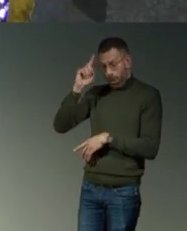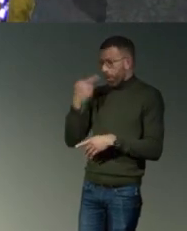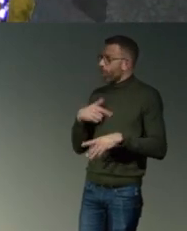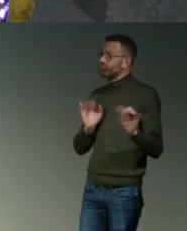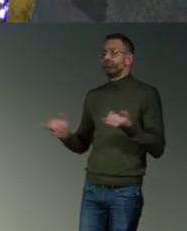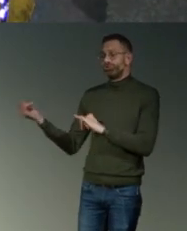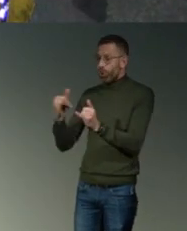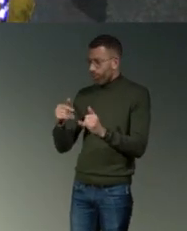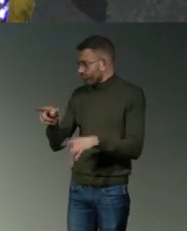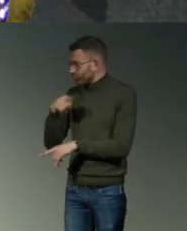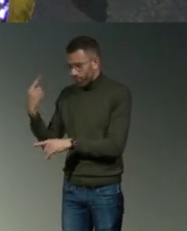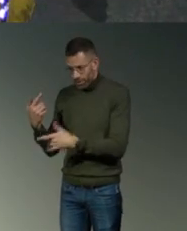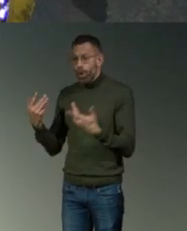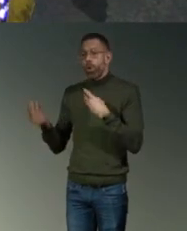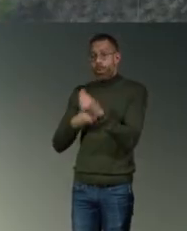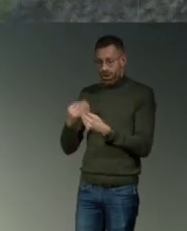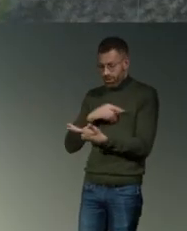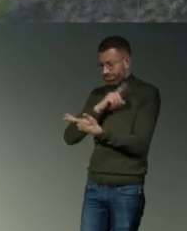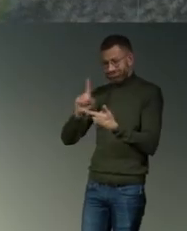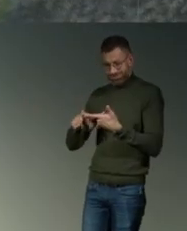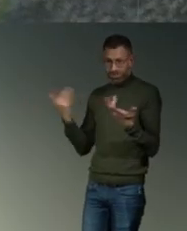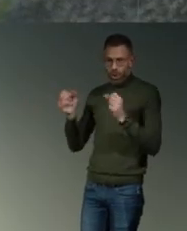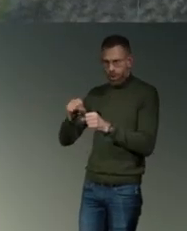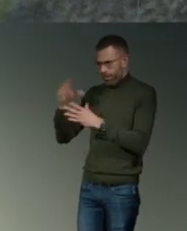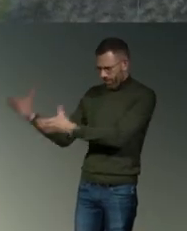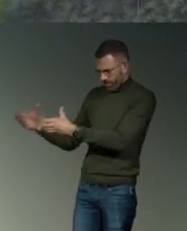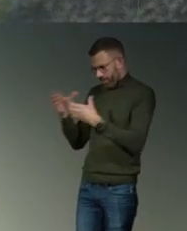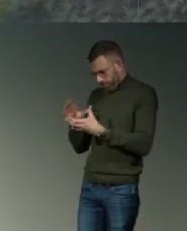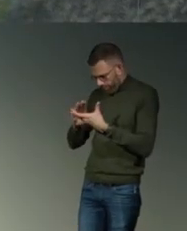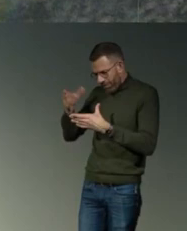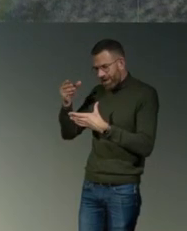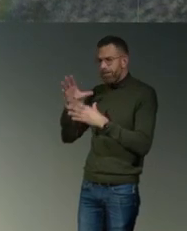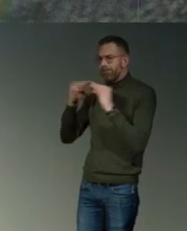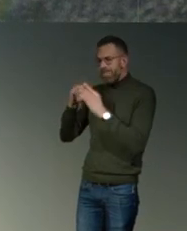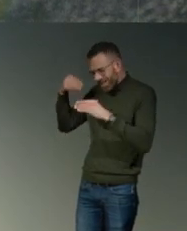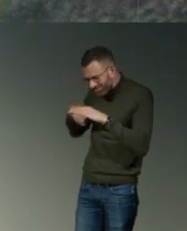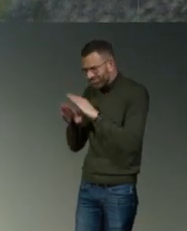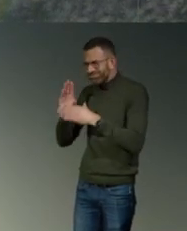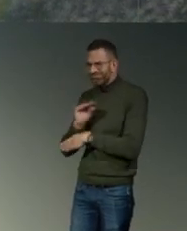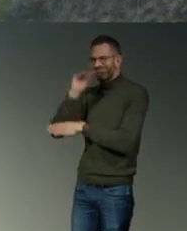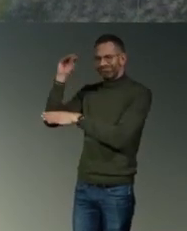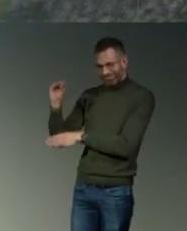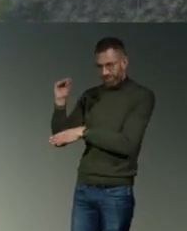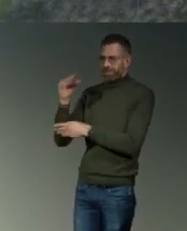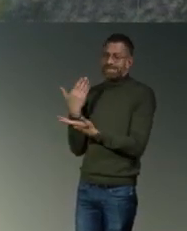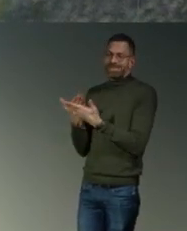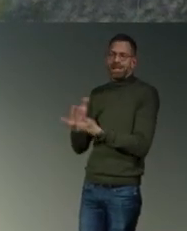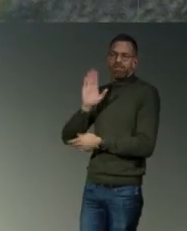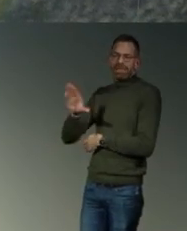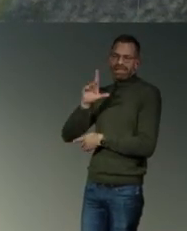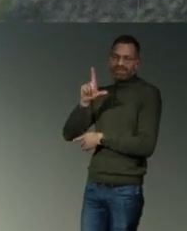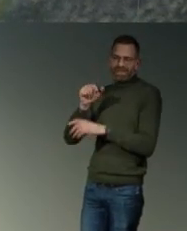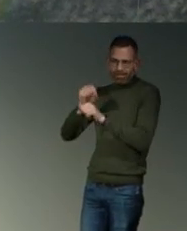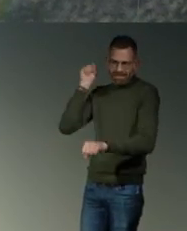ou C, en les empaillant. La catégorie B servant au XXIe siècle à celles et ceux qui ne souhaitent pas prélever pour naturaliser.